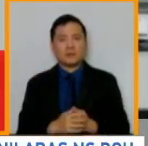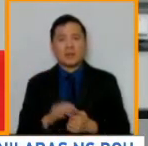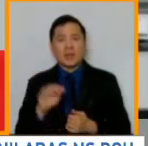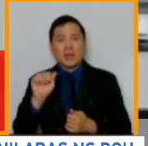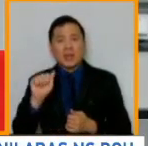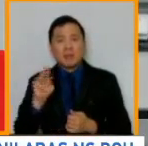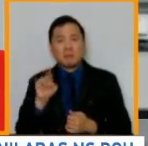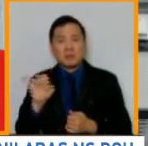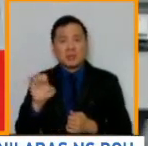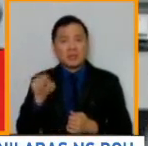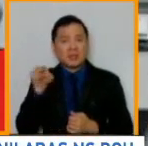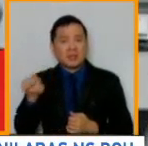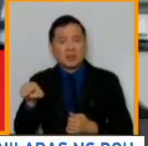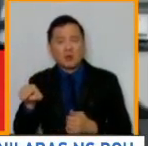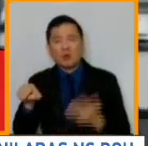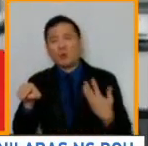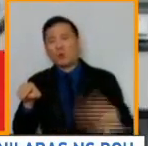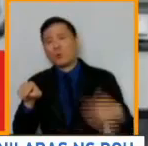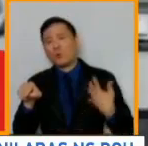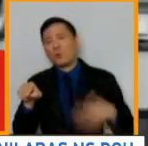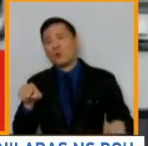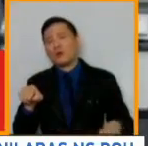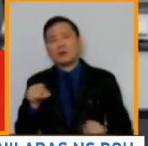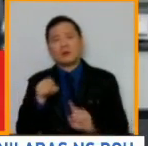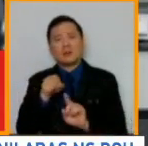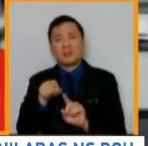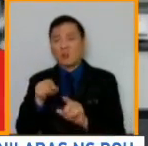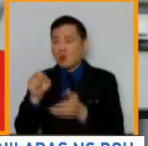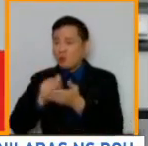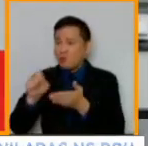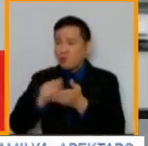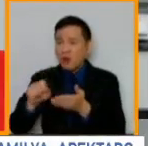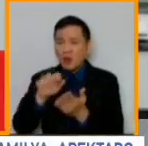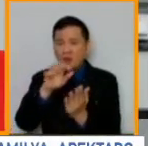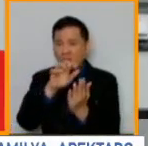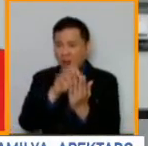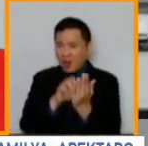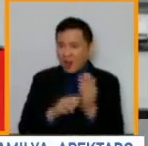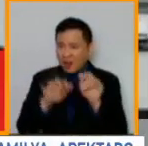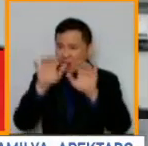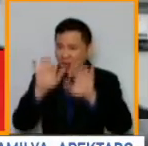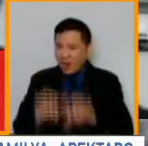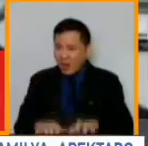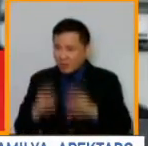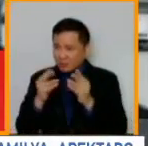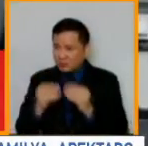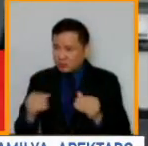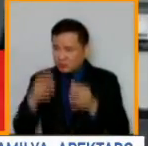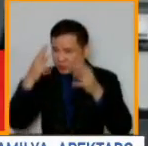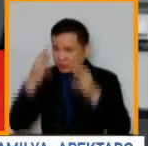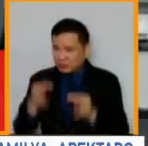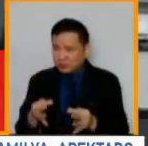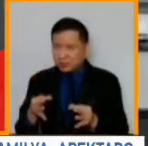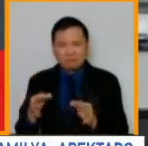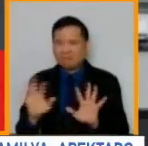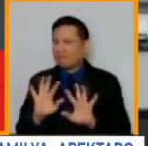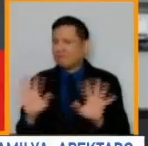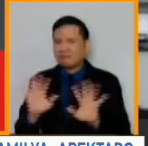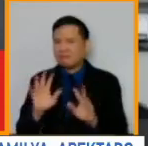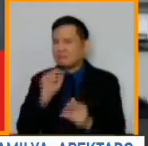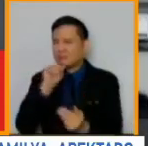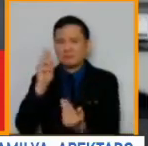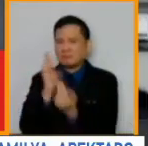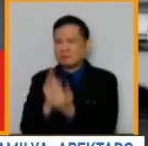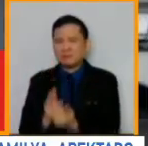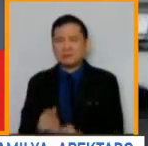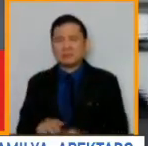the privilege of writing a draft resolution while the two of us are in office. So since this is a